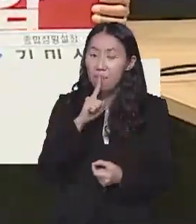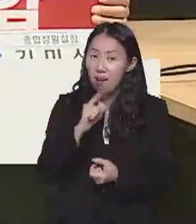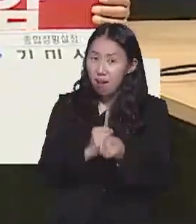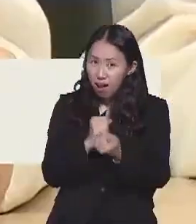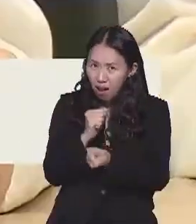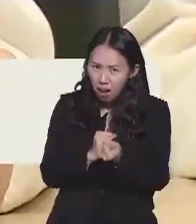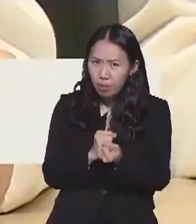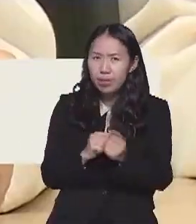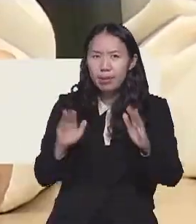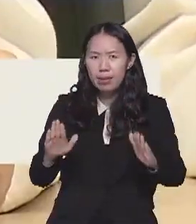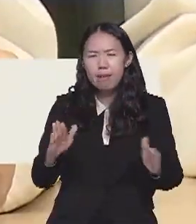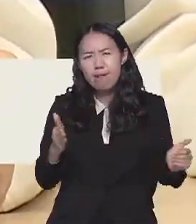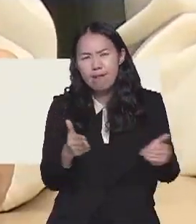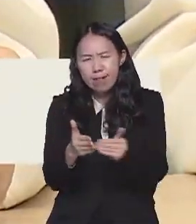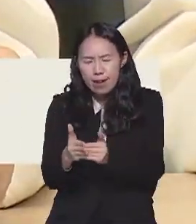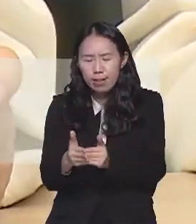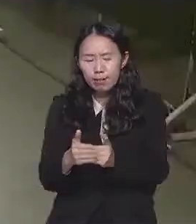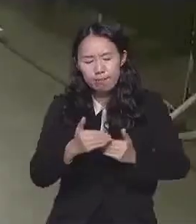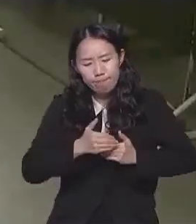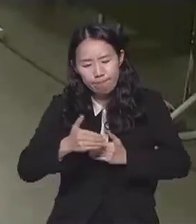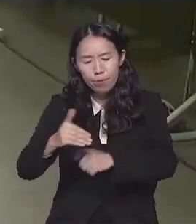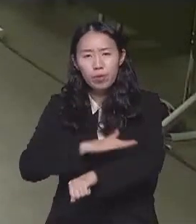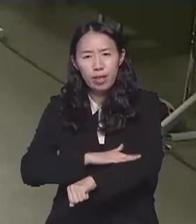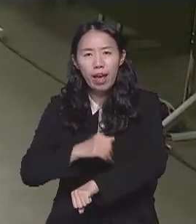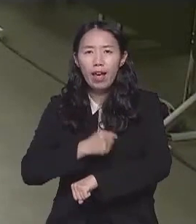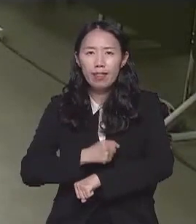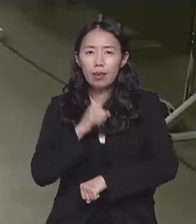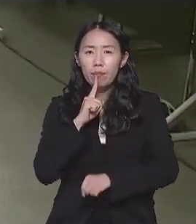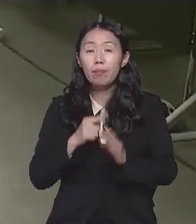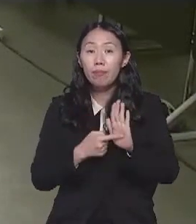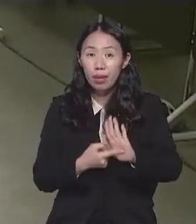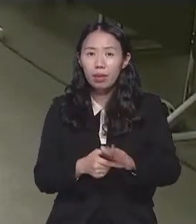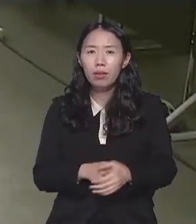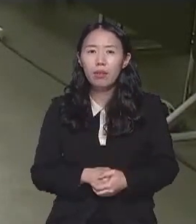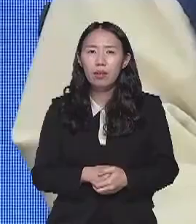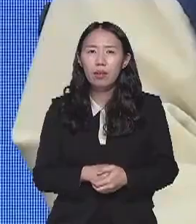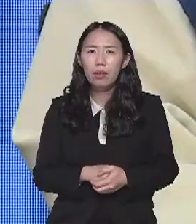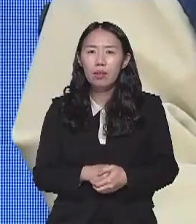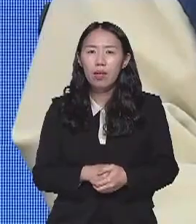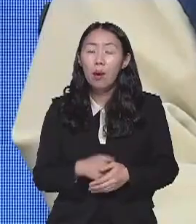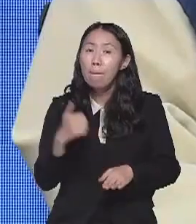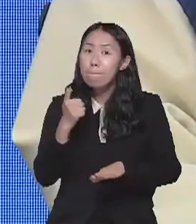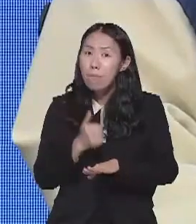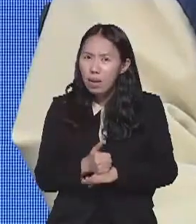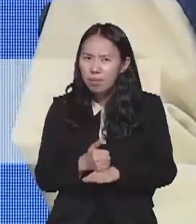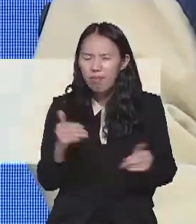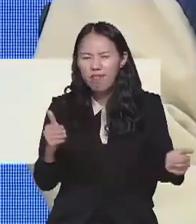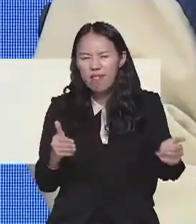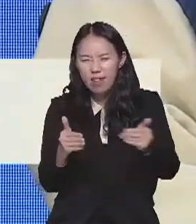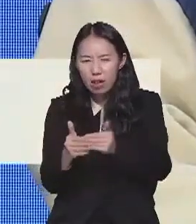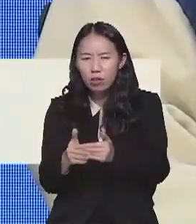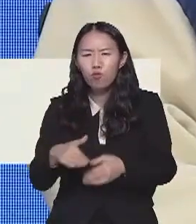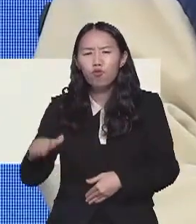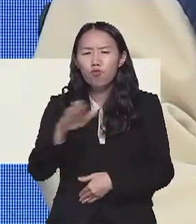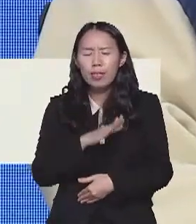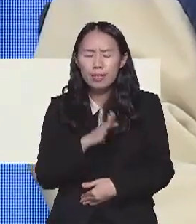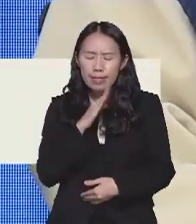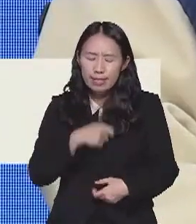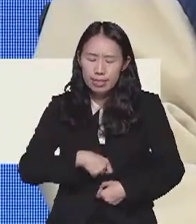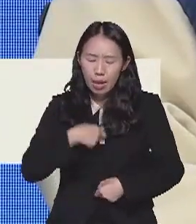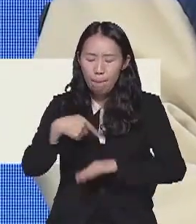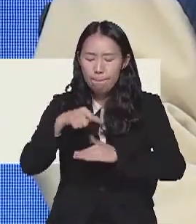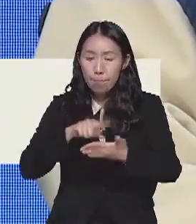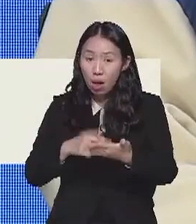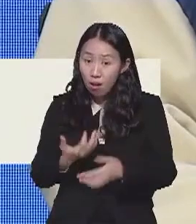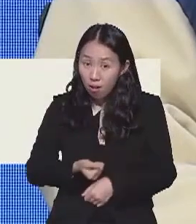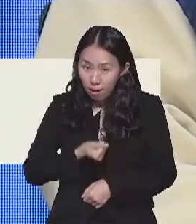마지막까지 변수 없이 총선을 마무리 짓겠다는 입장입니다. 마지막까지 우리의 마음을 진실한 마음을